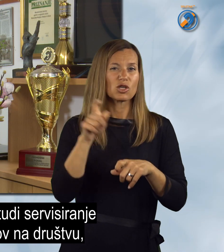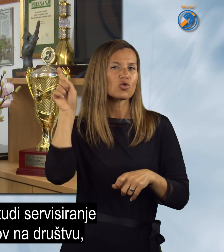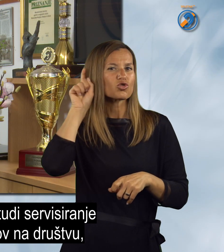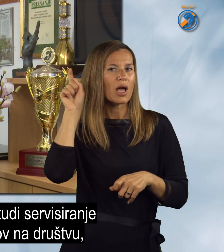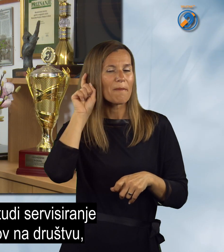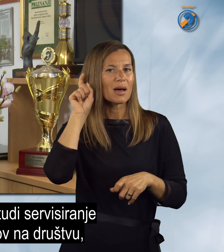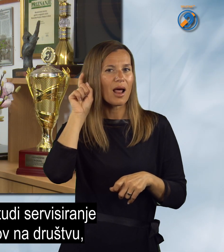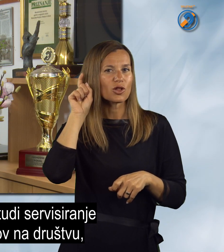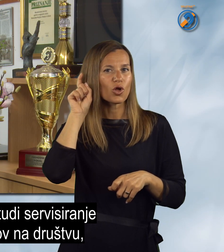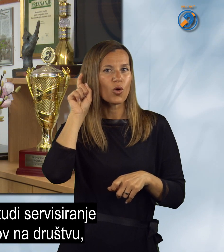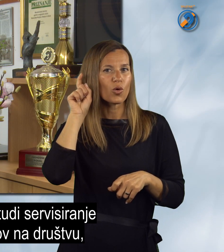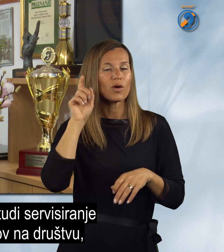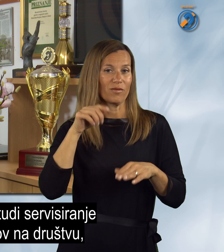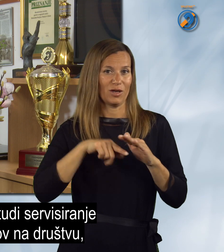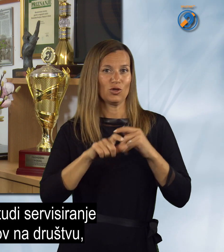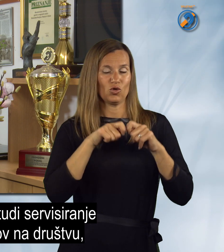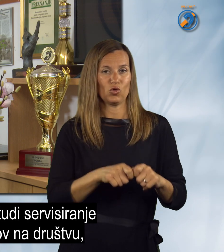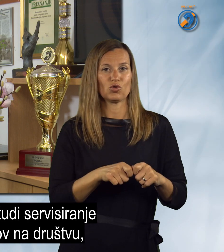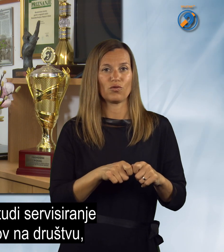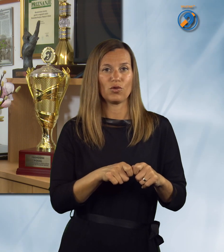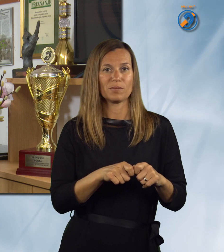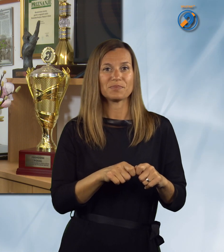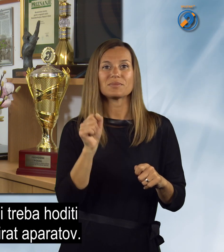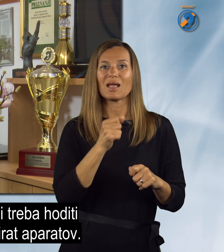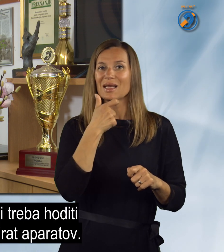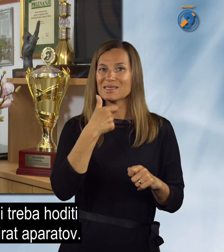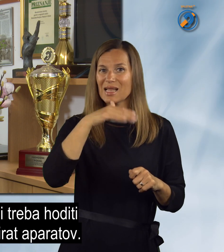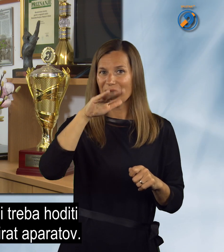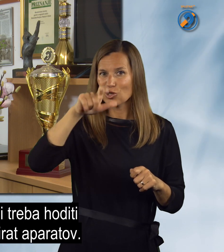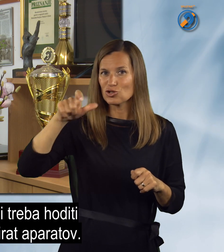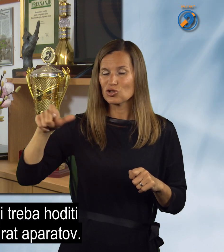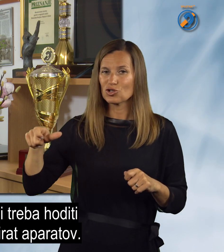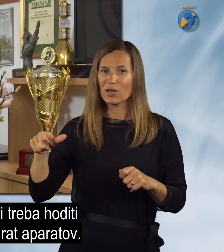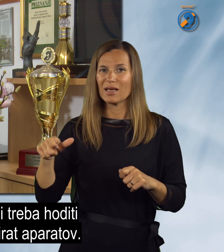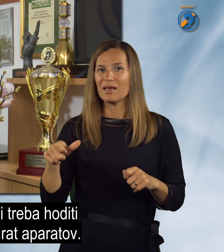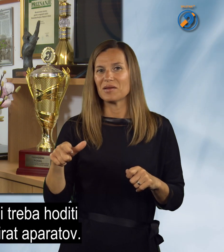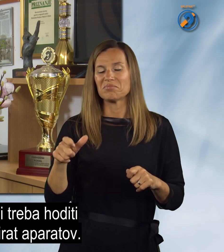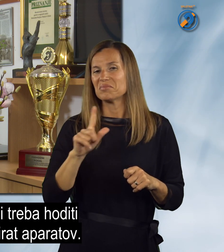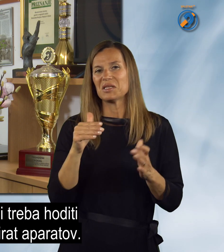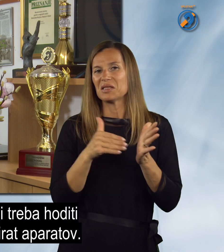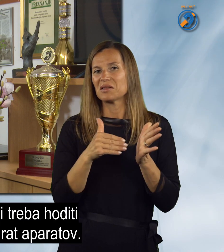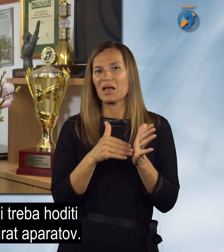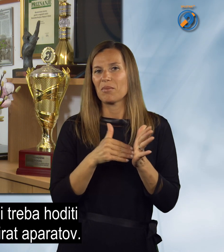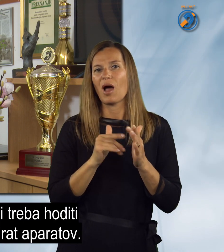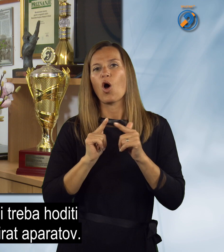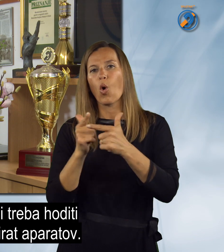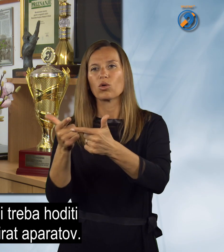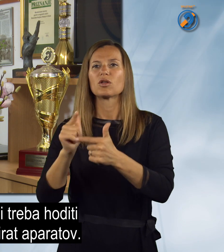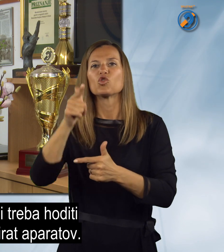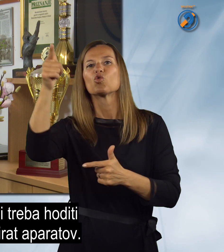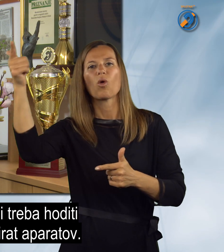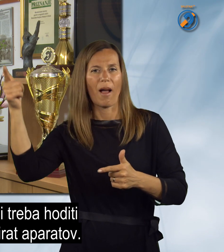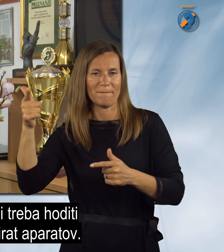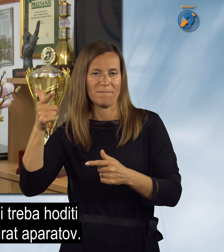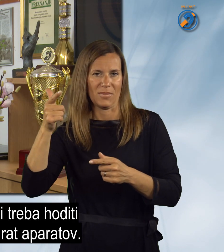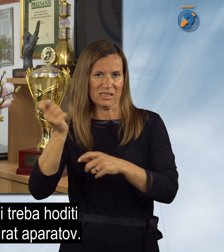servisiranje slušnih aparatov na društvu, da starejši nimajo potrebno hoditi